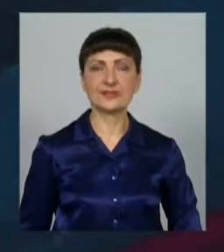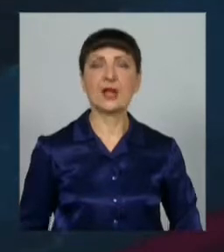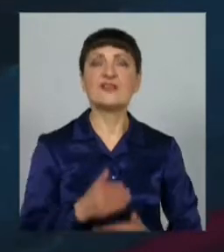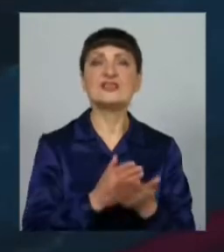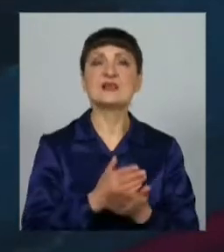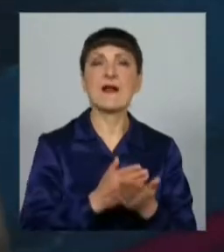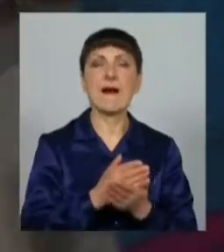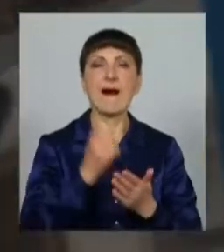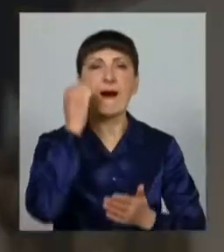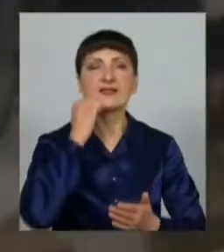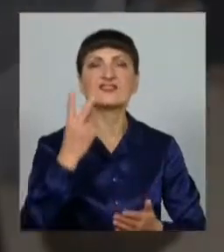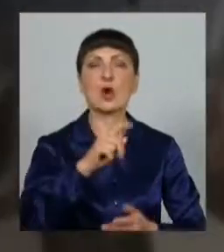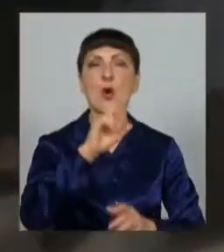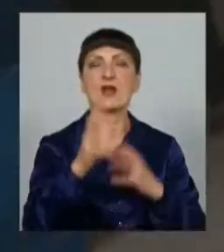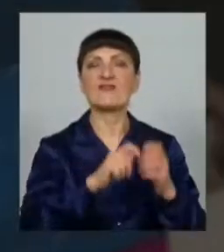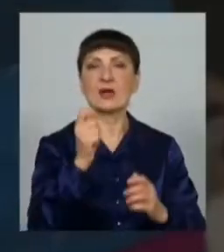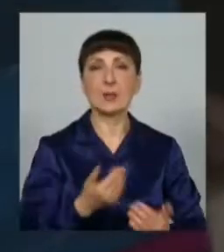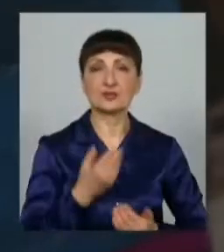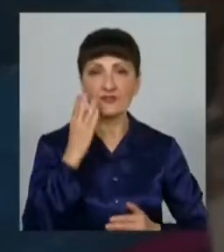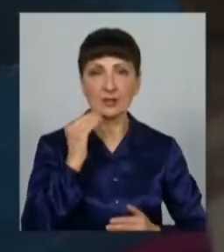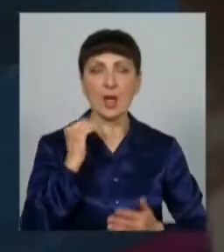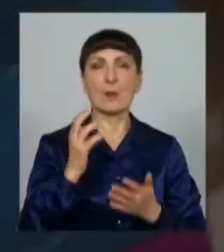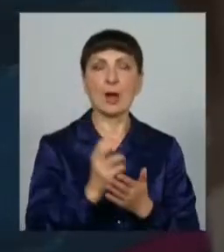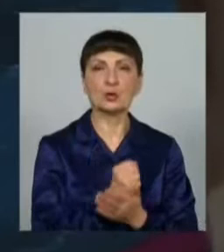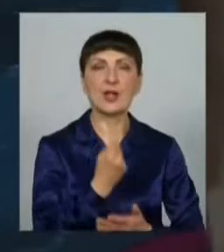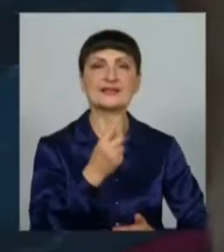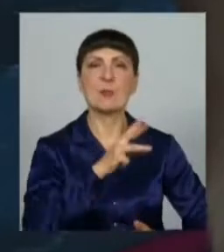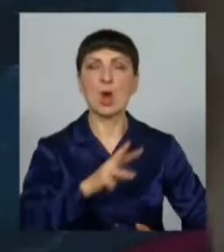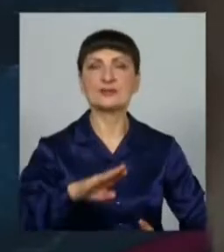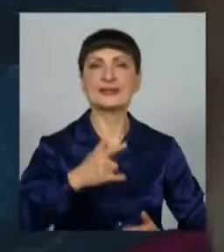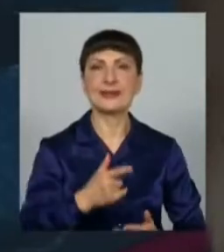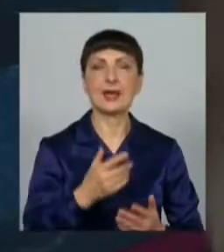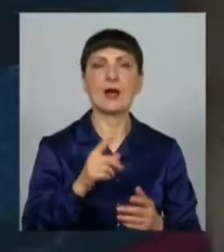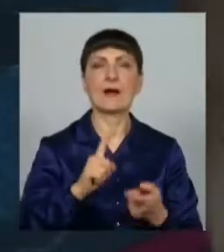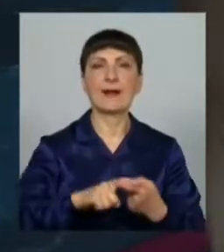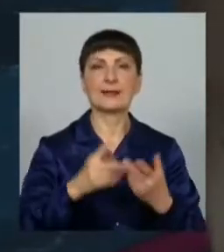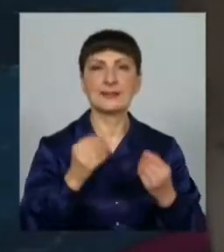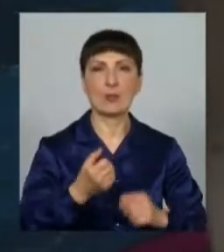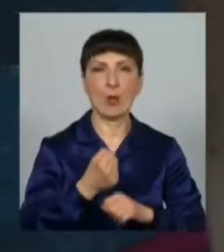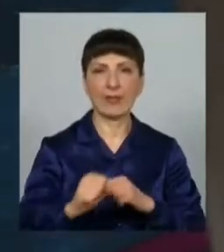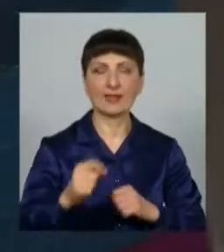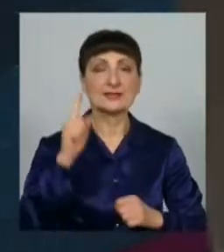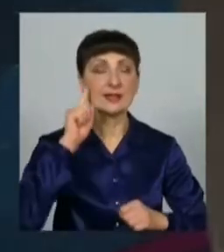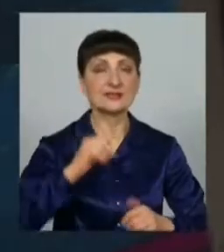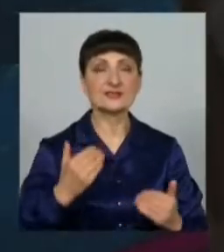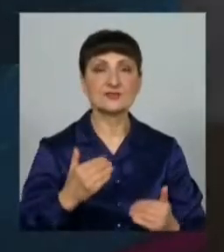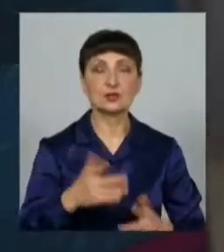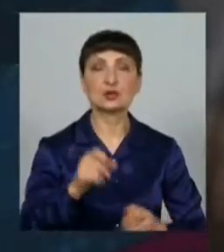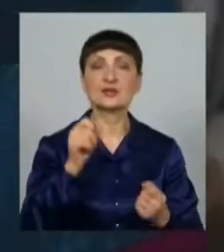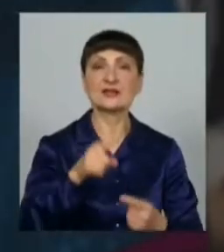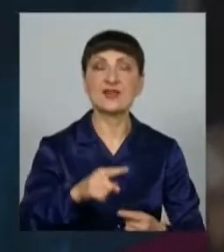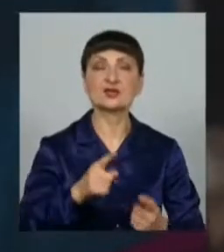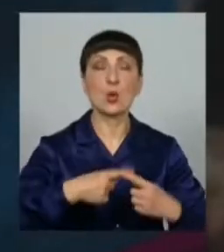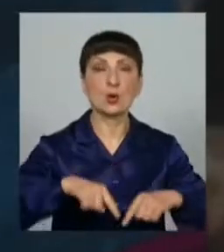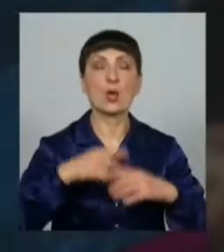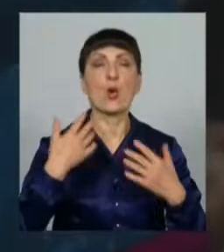Ветераны Второй мировой войны, проживающие в Алматы, получат по 1 000 000 тенге ко Дню Победы. Сегодня стало известно, что соответствующие